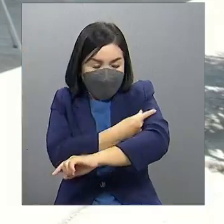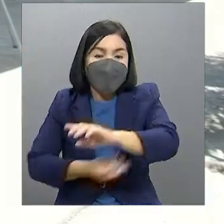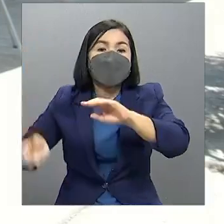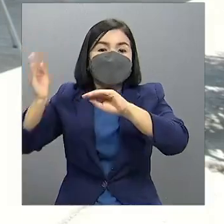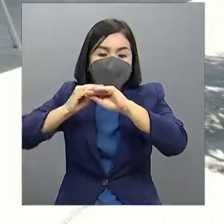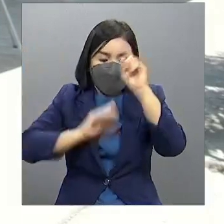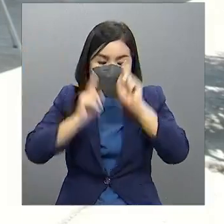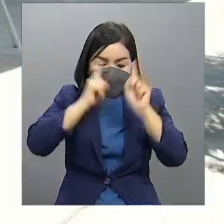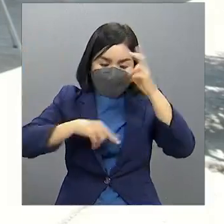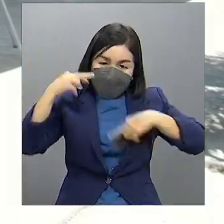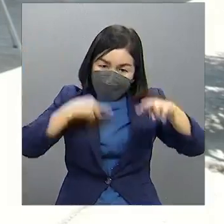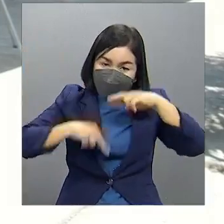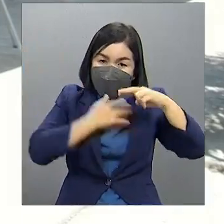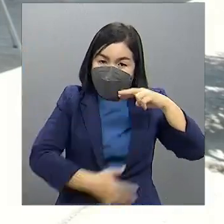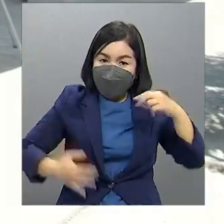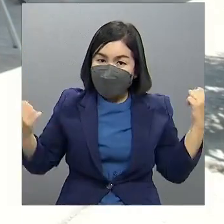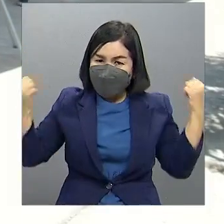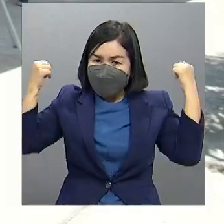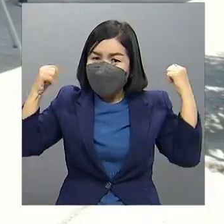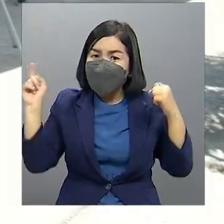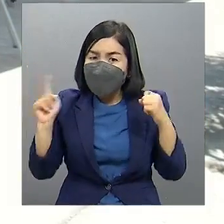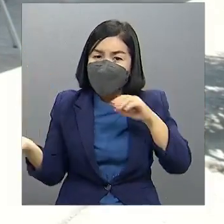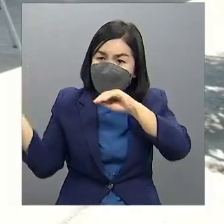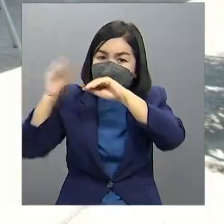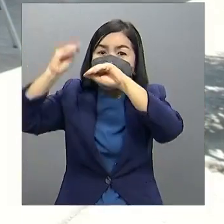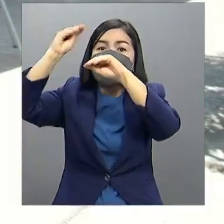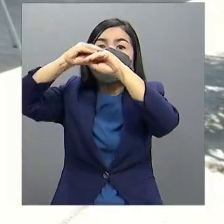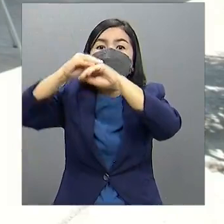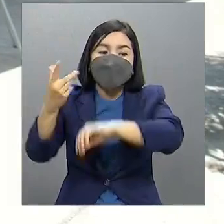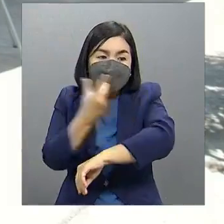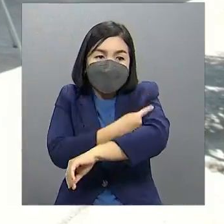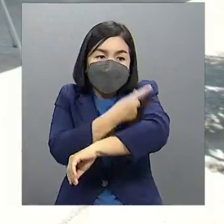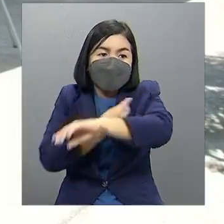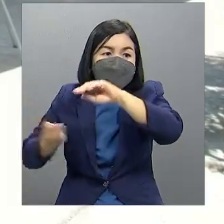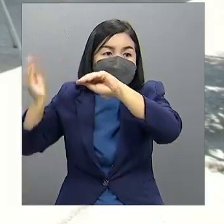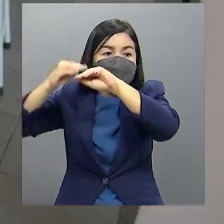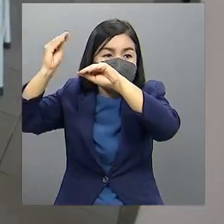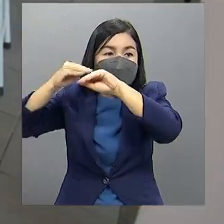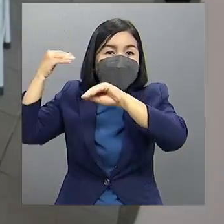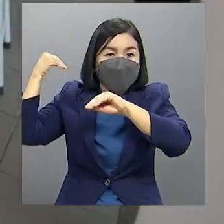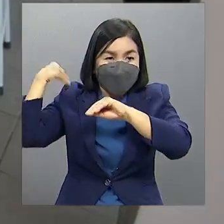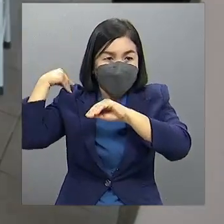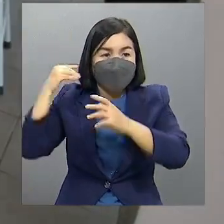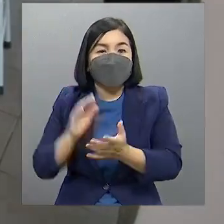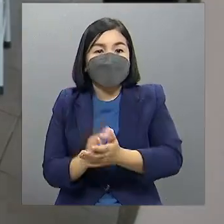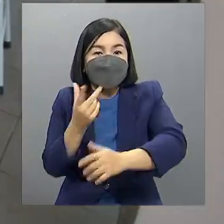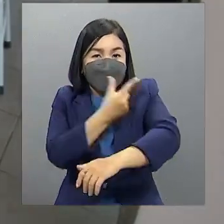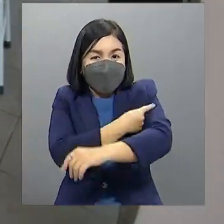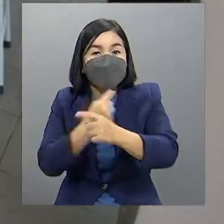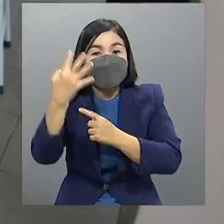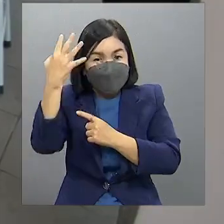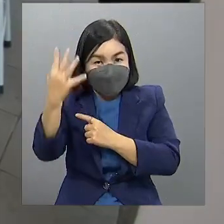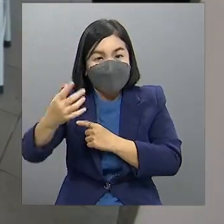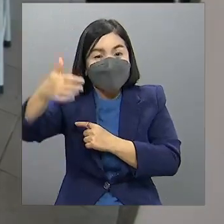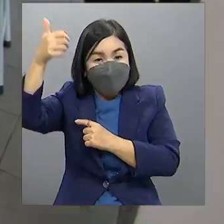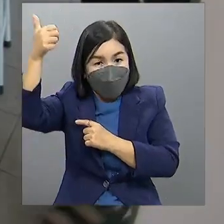จะสำรวจศึกษาถ้าภูมิตกก็จะต้องเพิ่มวัคซีนหรือจะเป็นเข็มที่ 4เข็ม Boosterต่อไปจนกว่าโรคเกาต์